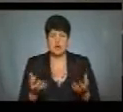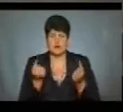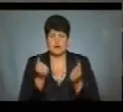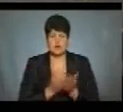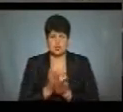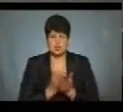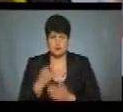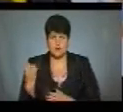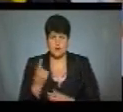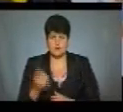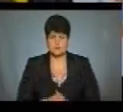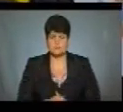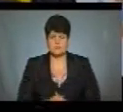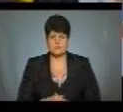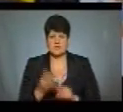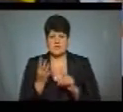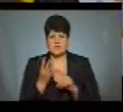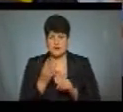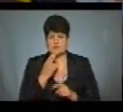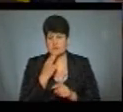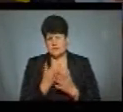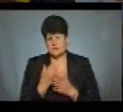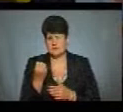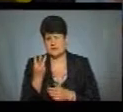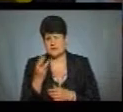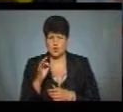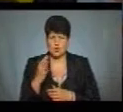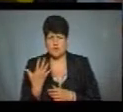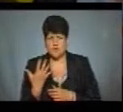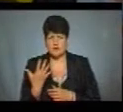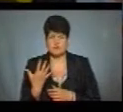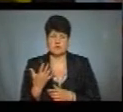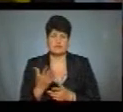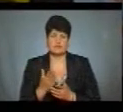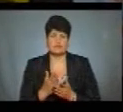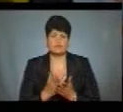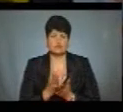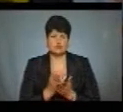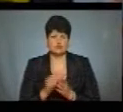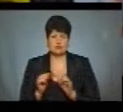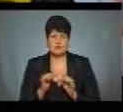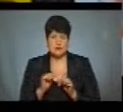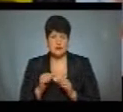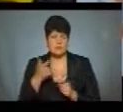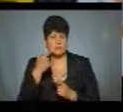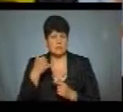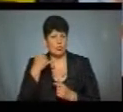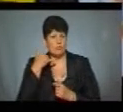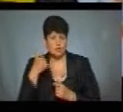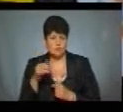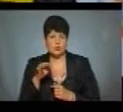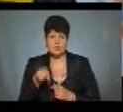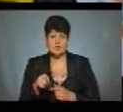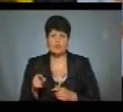служби області. 4 червня орієнтовно в 13:05 до оперативно-диспетчерської служби управління надійшло повідомлення про те, що в